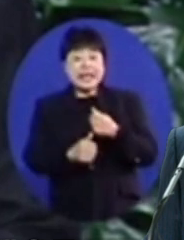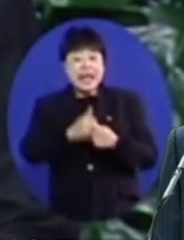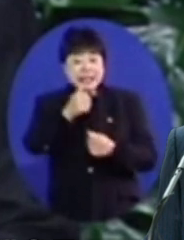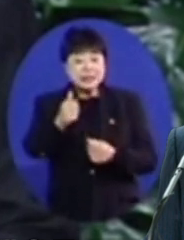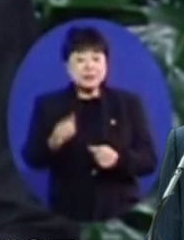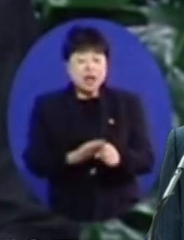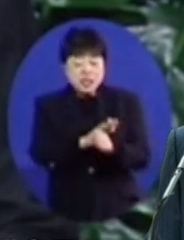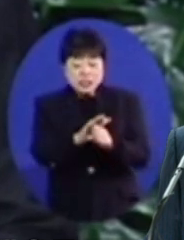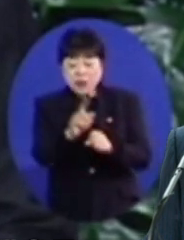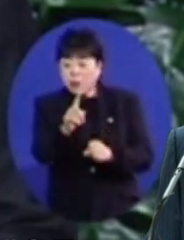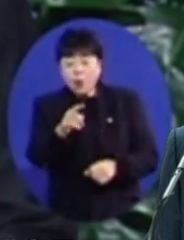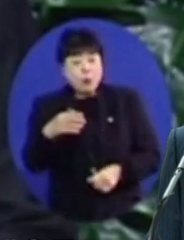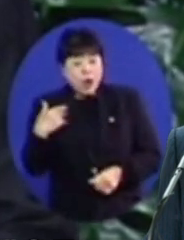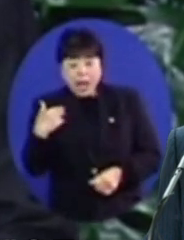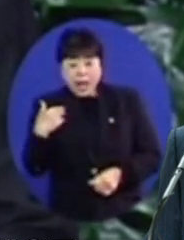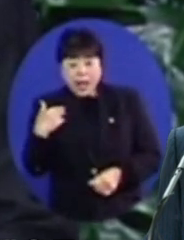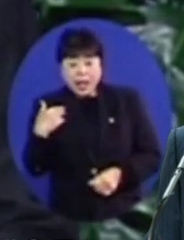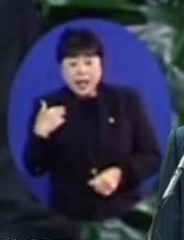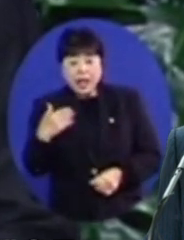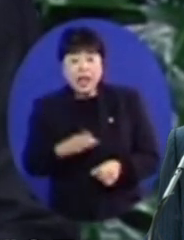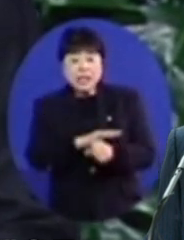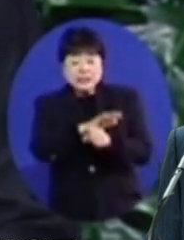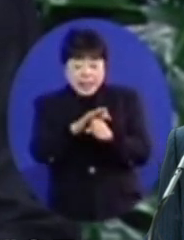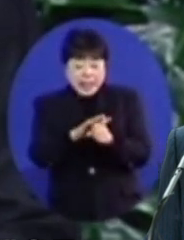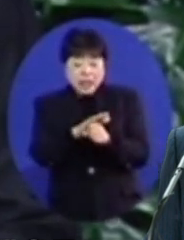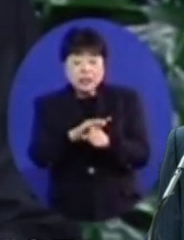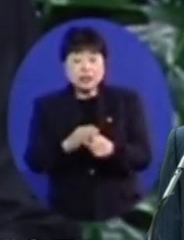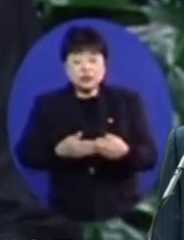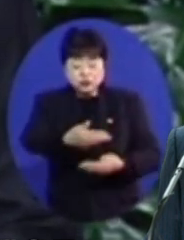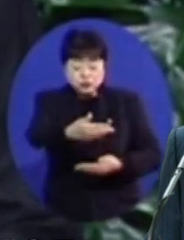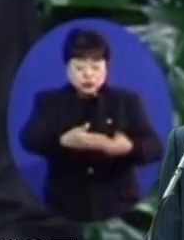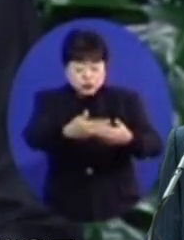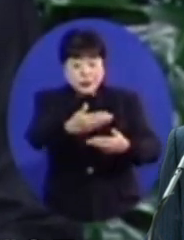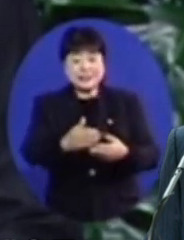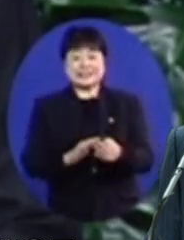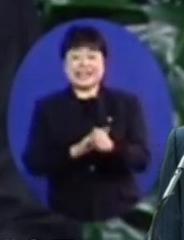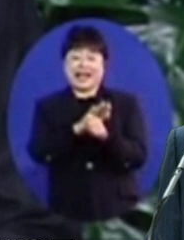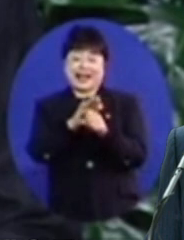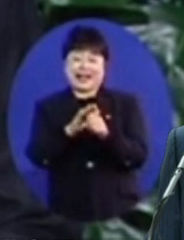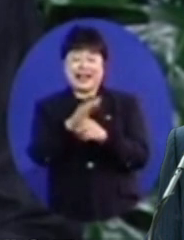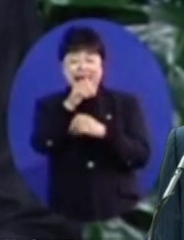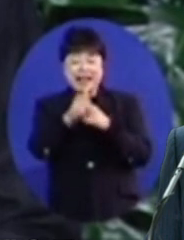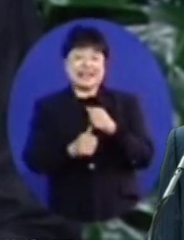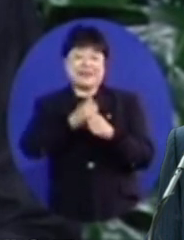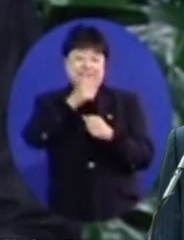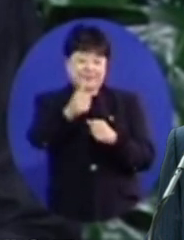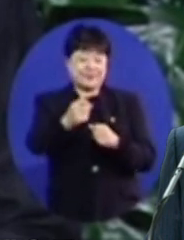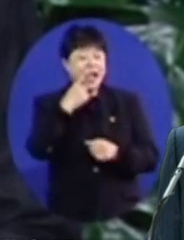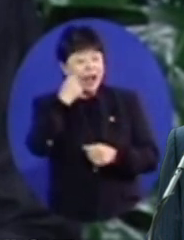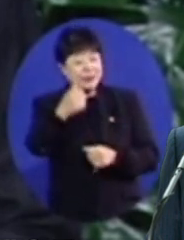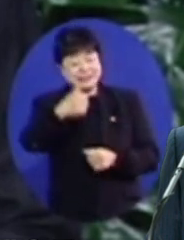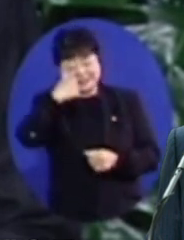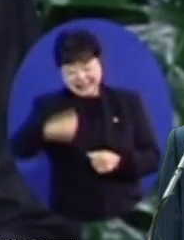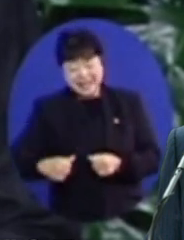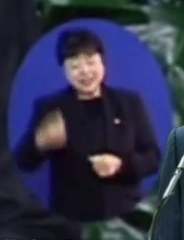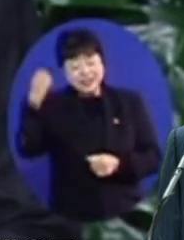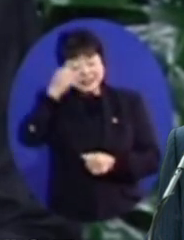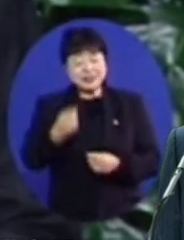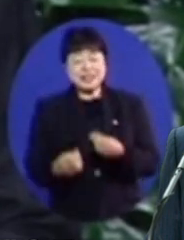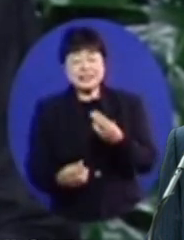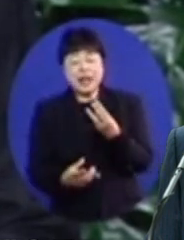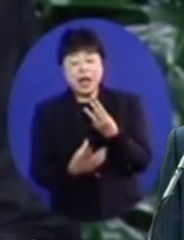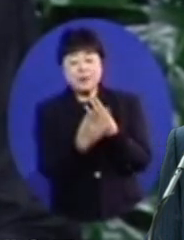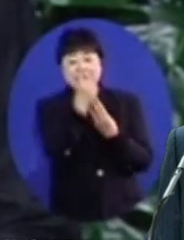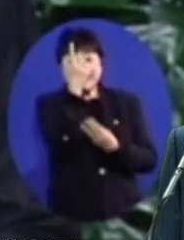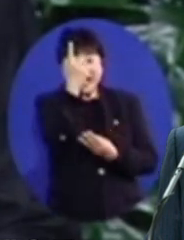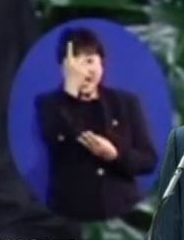사랑이 뭔지 알 수가 없습니다 사랑이란 주고받는 것이 사랑인데 우리 하나님은 아버지와 아들과 성령 사미가